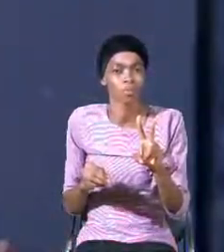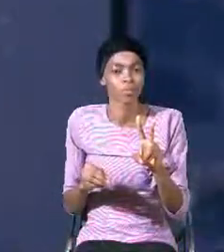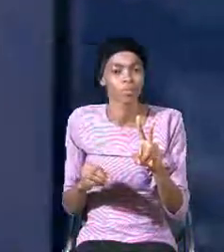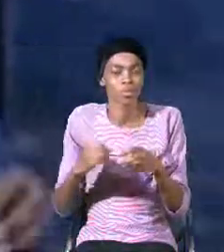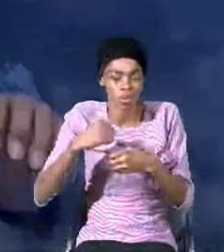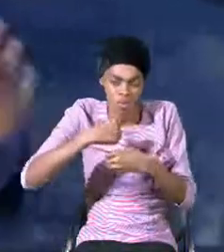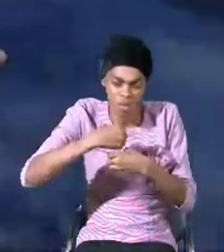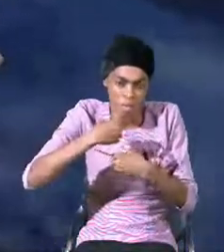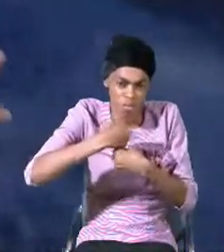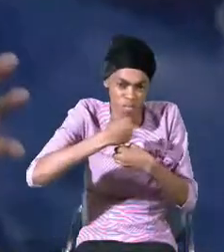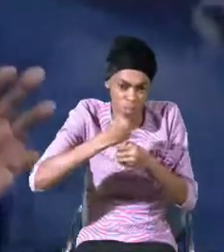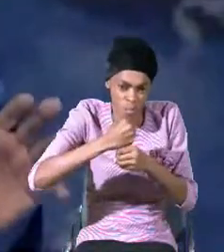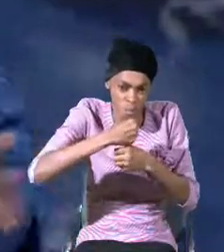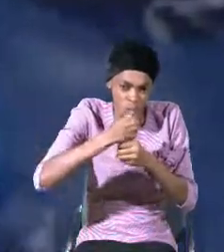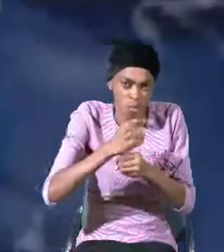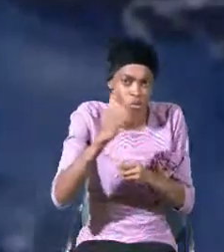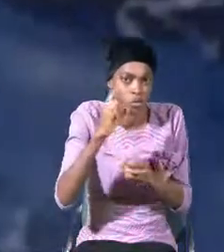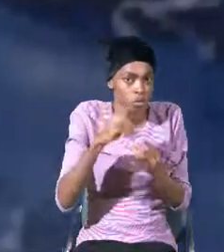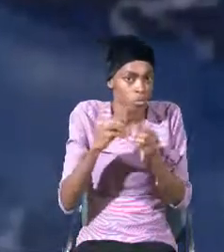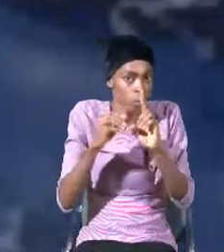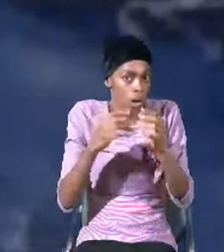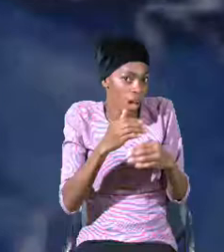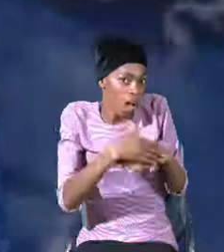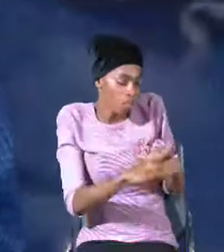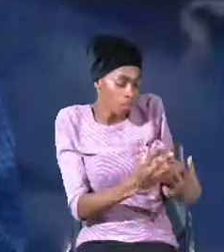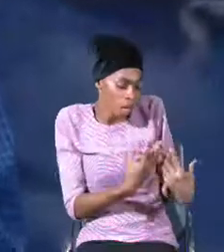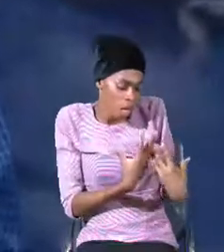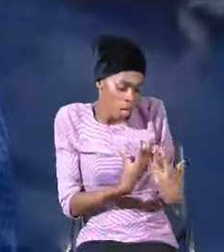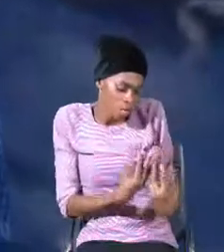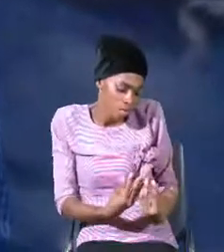ils te modèlent. Après t'avoir fondu,